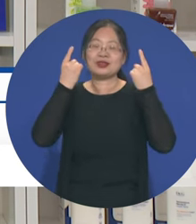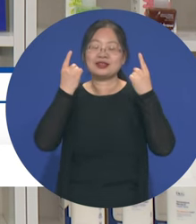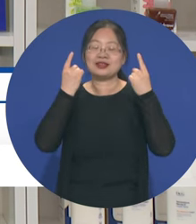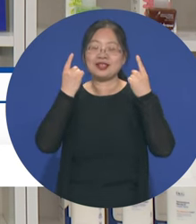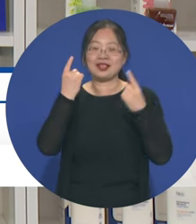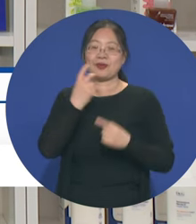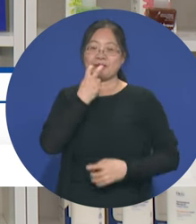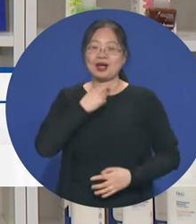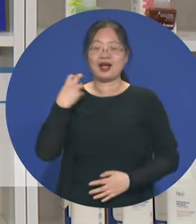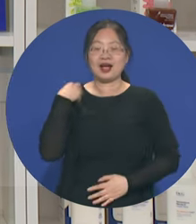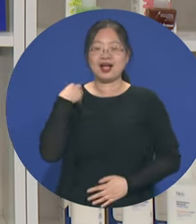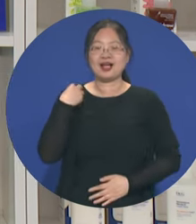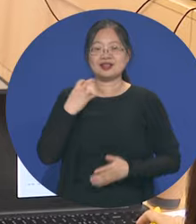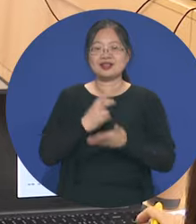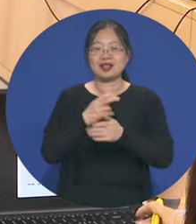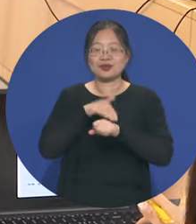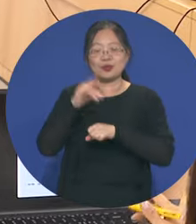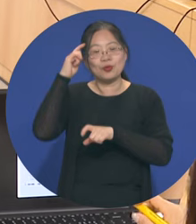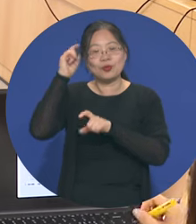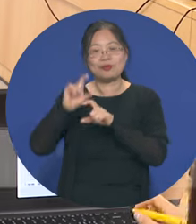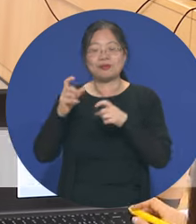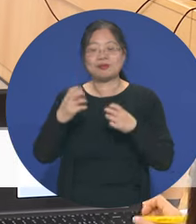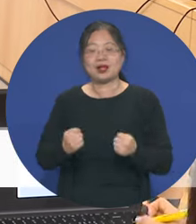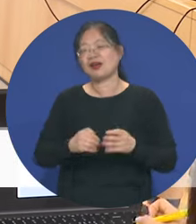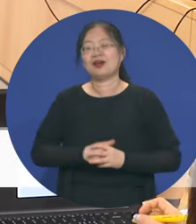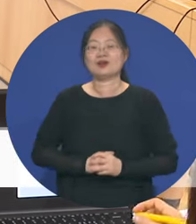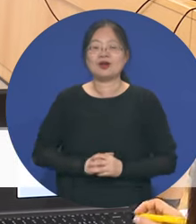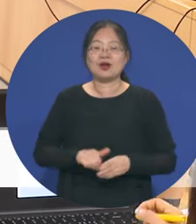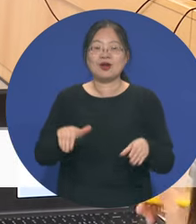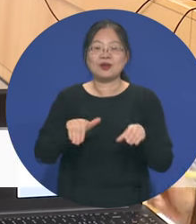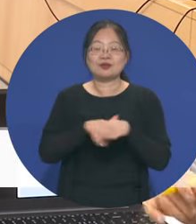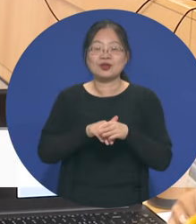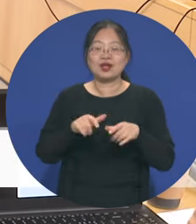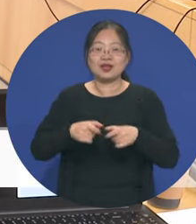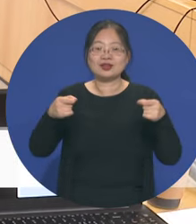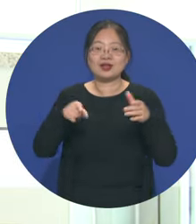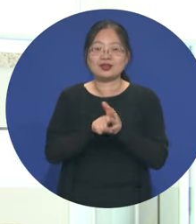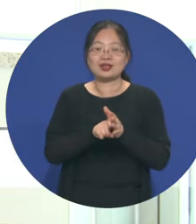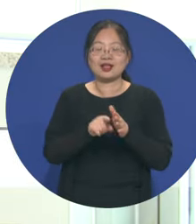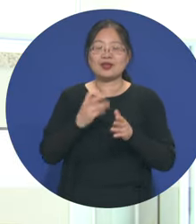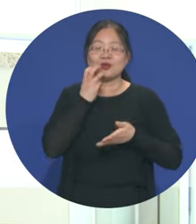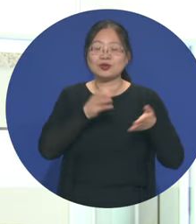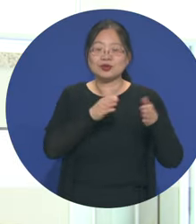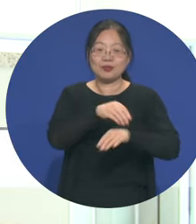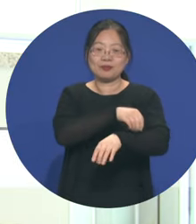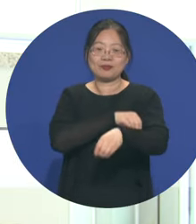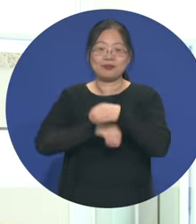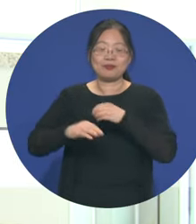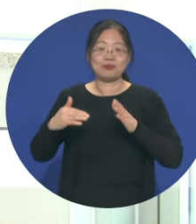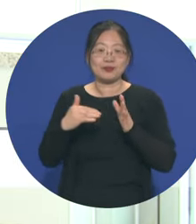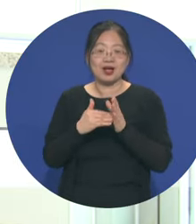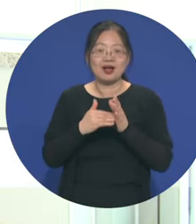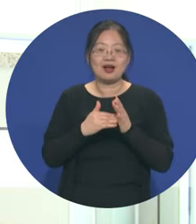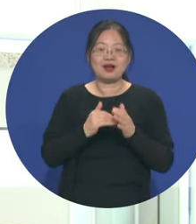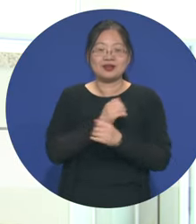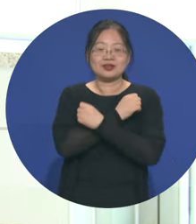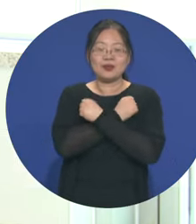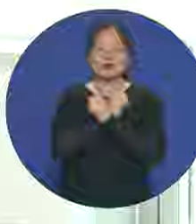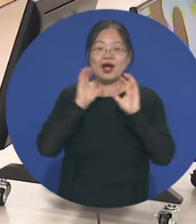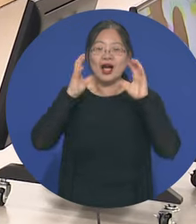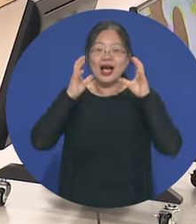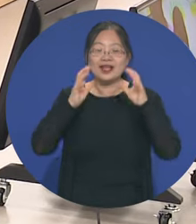회사에서 아무래도 고민을 많이 하게 됐습니다이 같은 문화확산을 위해 경기도가 88을 걷어붙였습니다 1명 러브아이